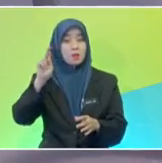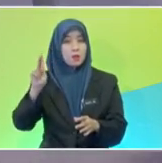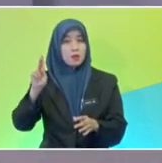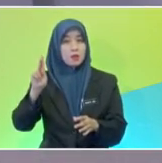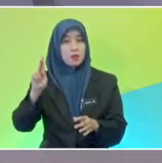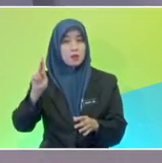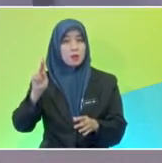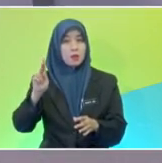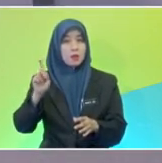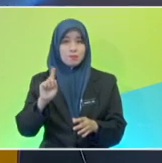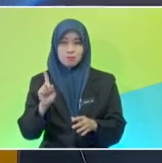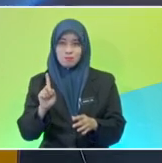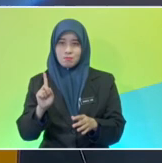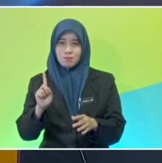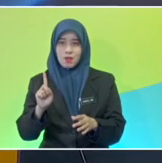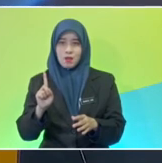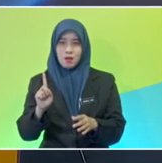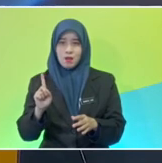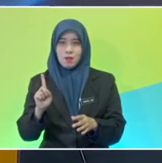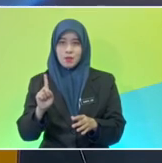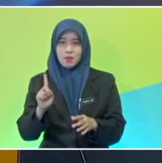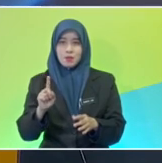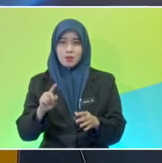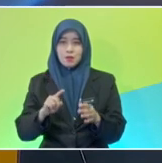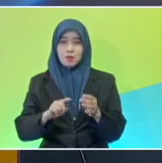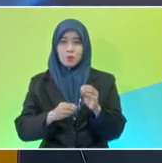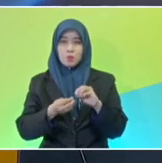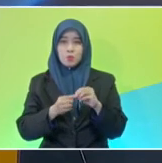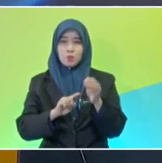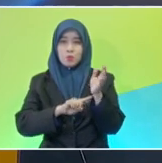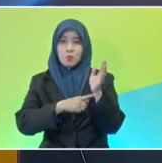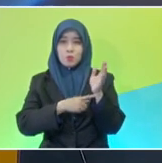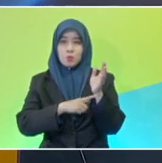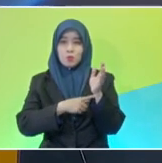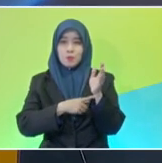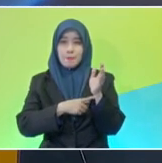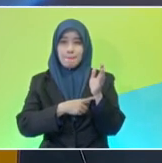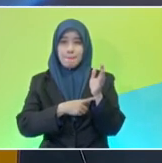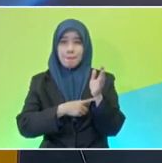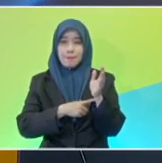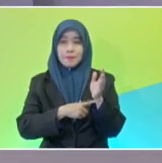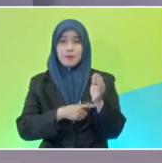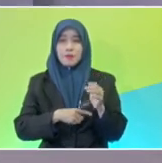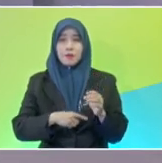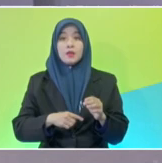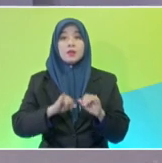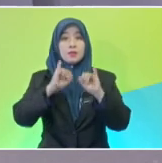warna hari apa dulu? Isnin. Isnin. Jadi Isnin warna apa ya? Murid-murid kat rumah hari Isnin?